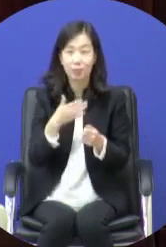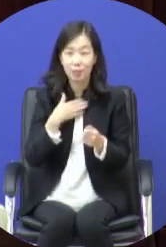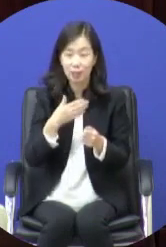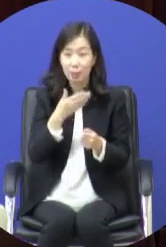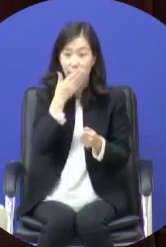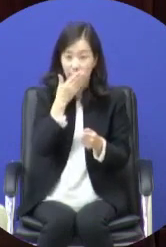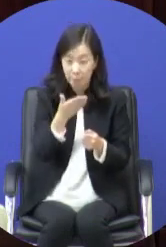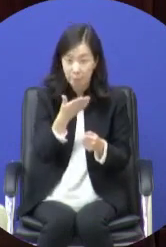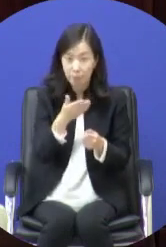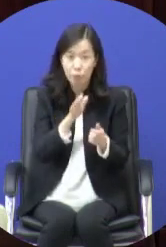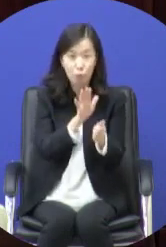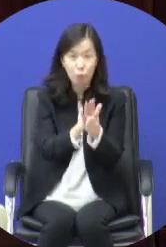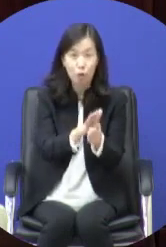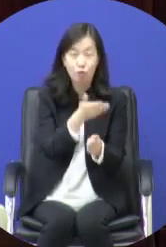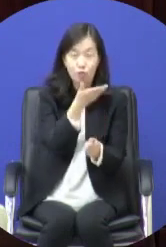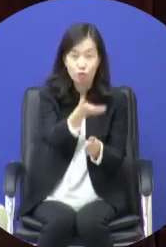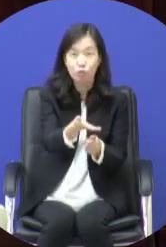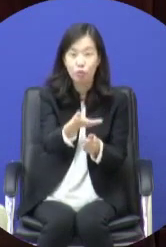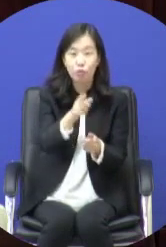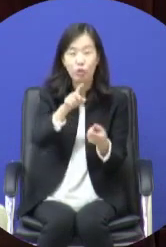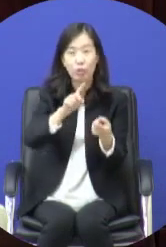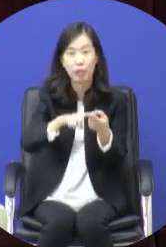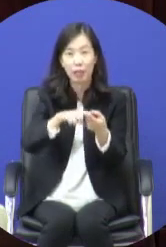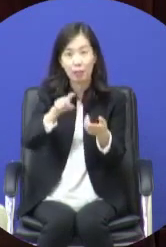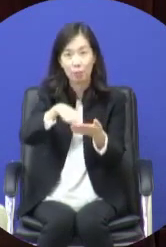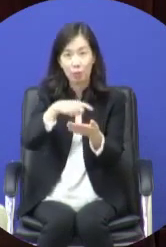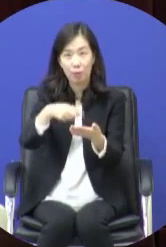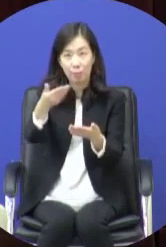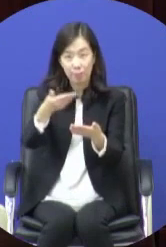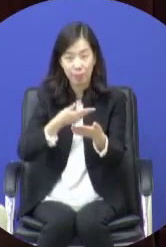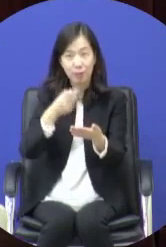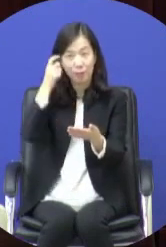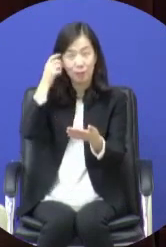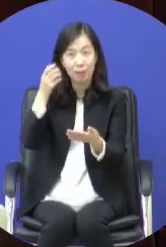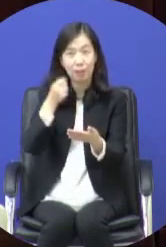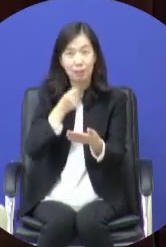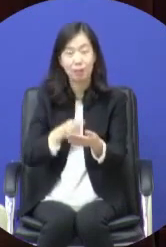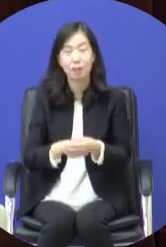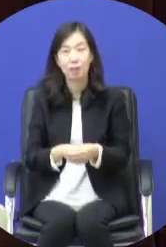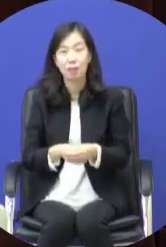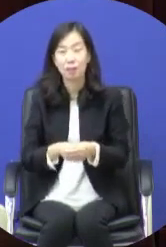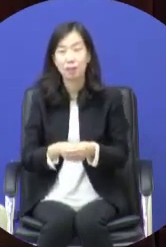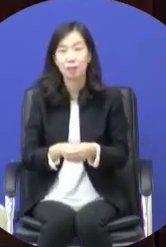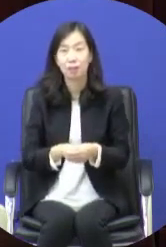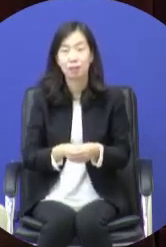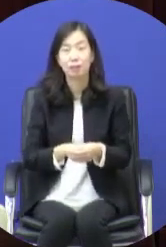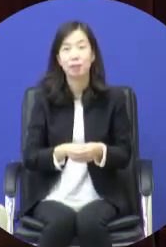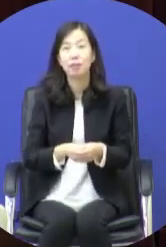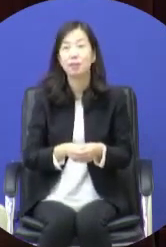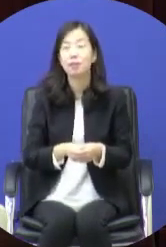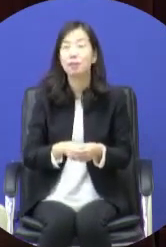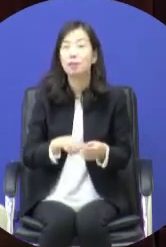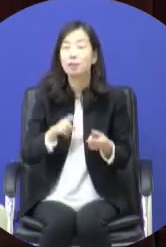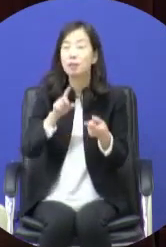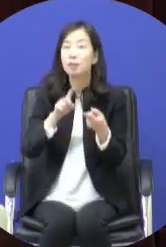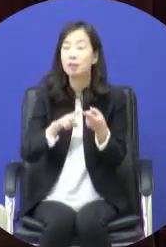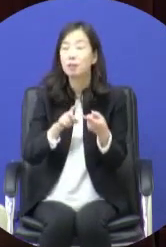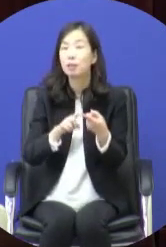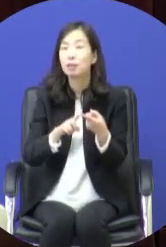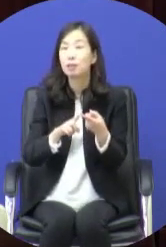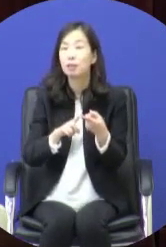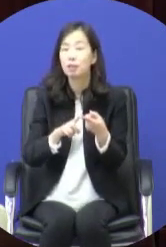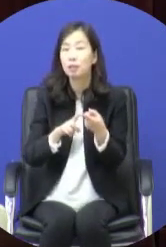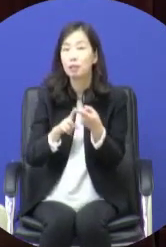수 있는 것을 도와주고 그것에 대한 대가를 받는다고 생각을 한 거예요. 이러한 이정근 씨의